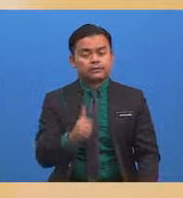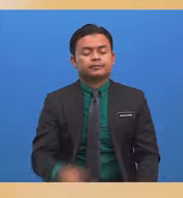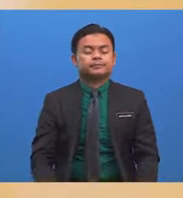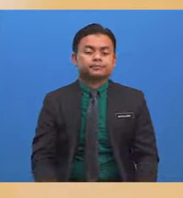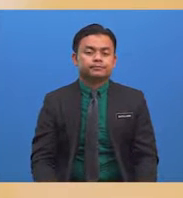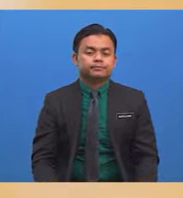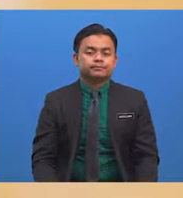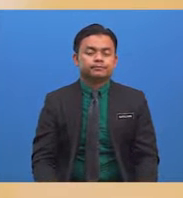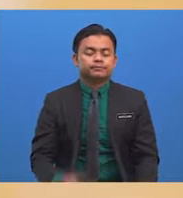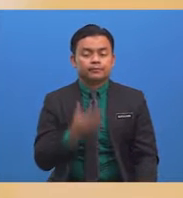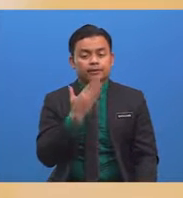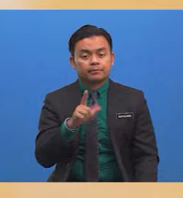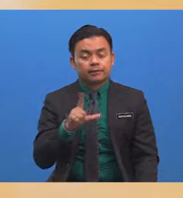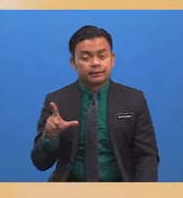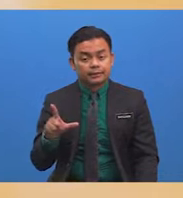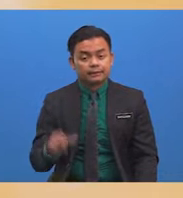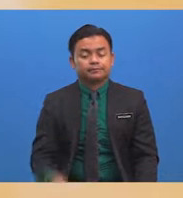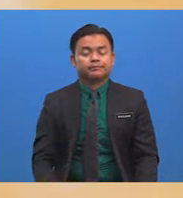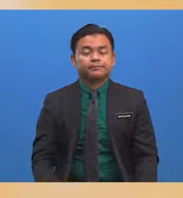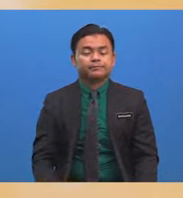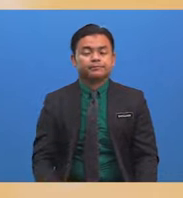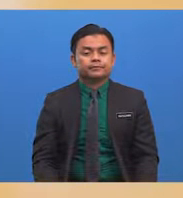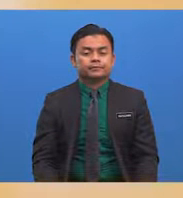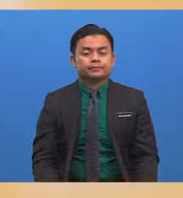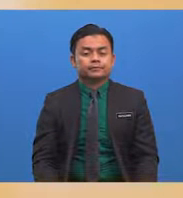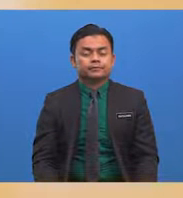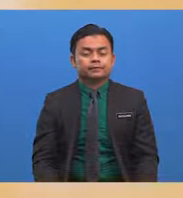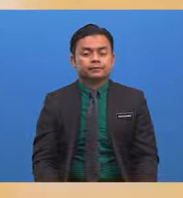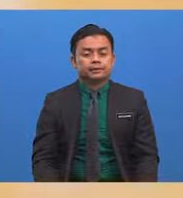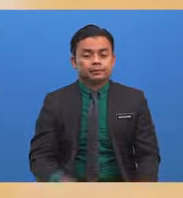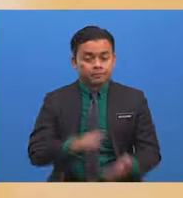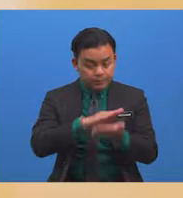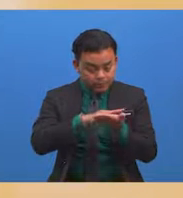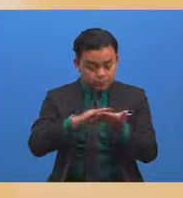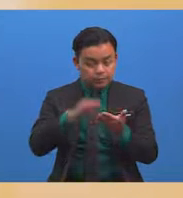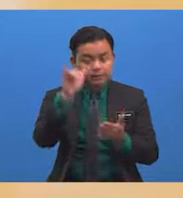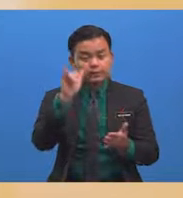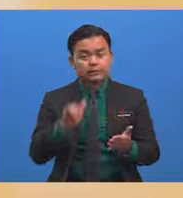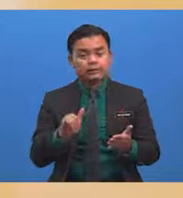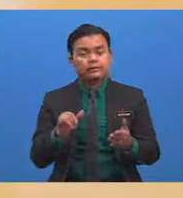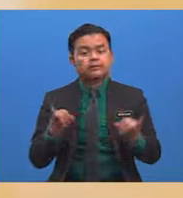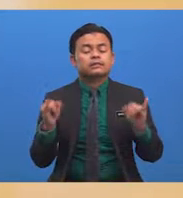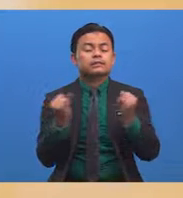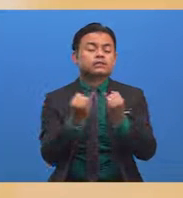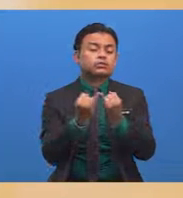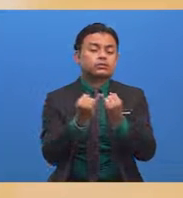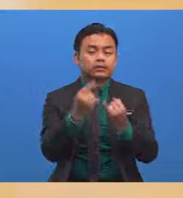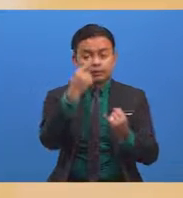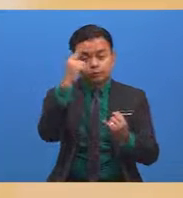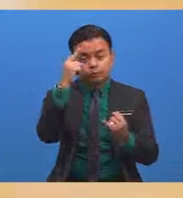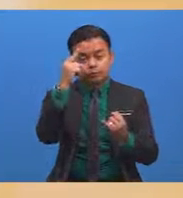Baiklah, syarat ciri permukaan yang sesuai untuk melihat pantulan yang jelas dan